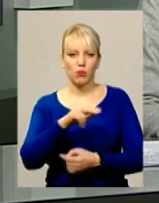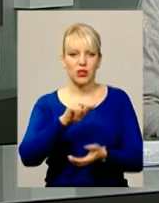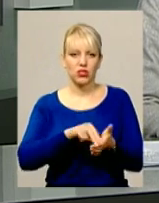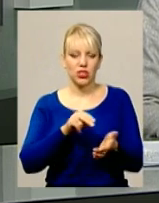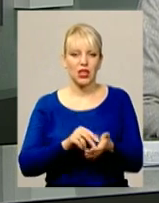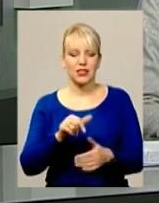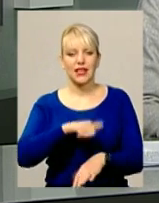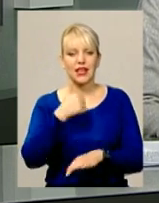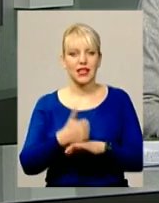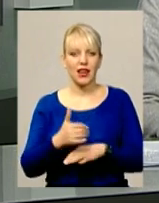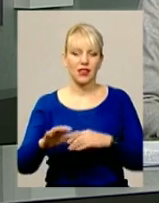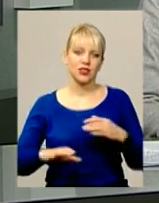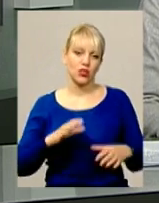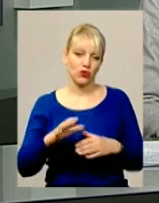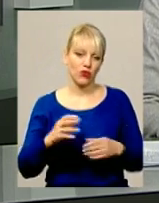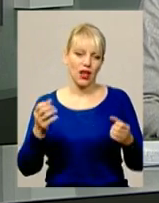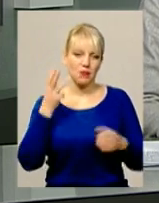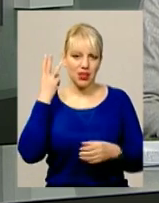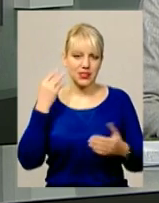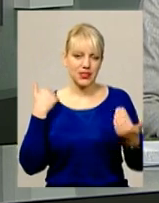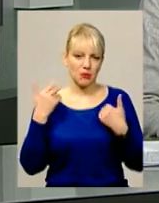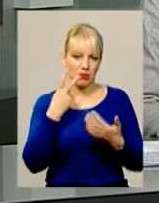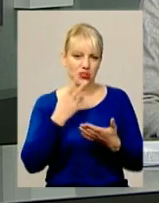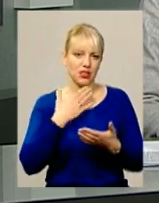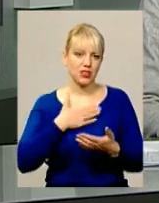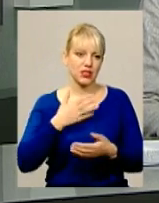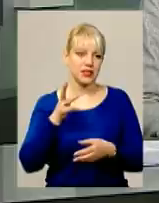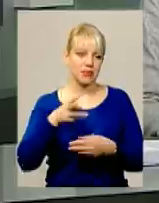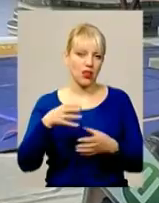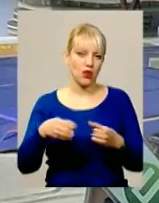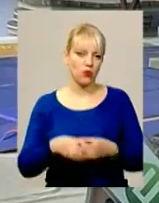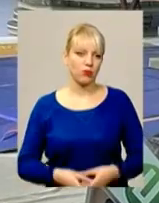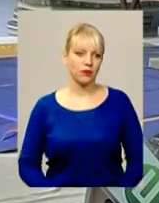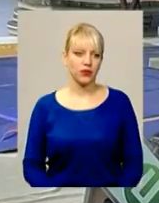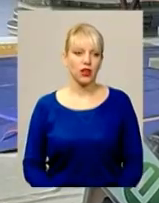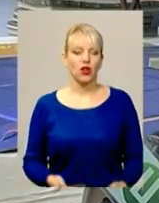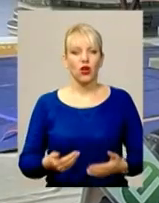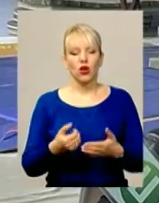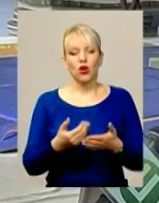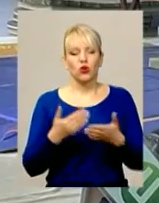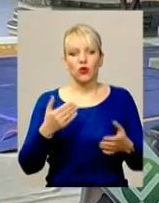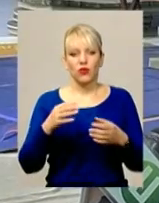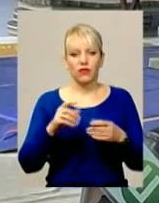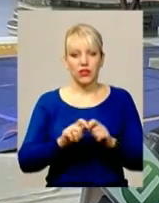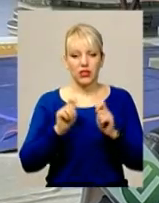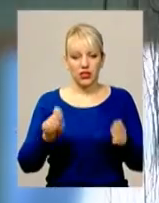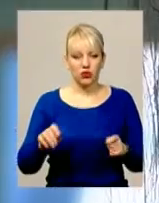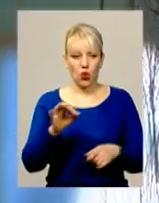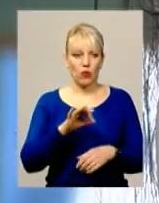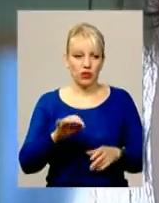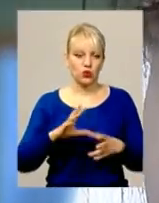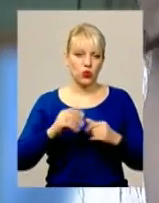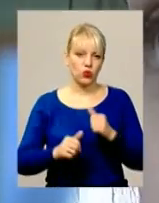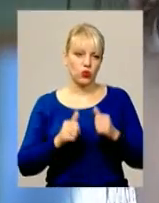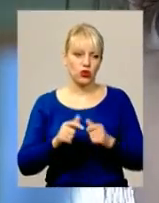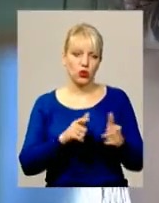Генеральні тренування хмельницьких гімнастів бачила наша знімальна група. До відкритого обласного турніру зі спортивної гімнастики